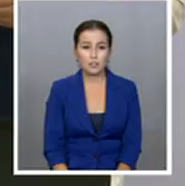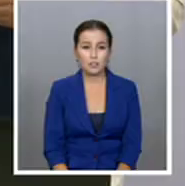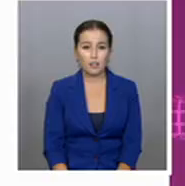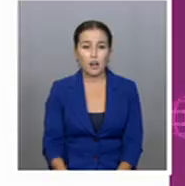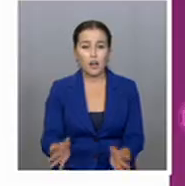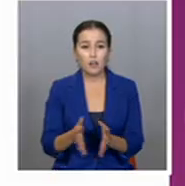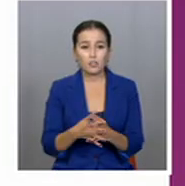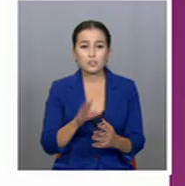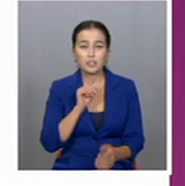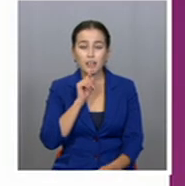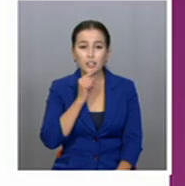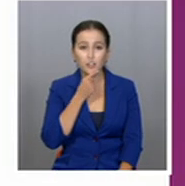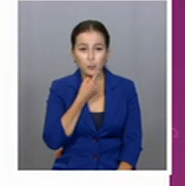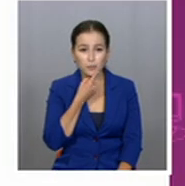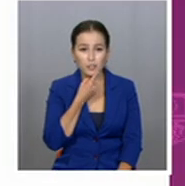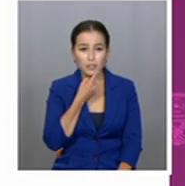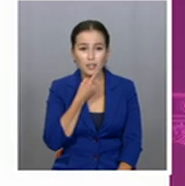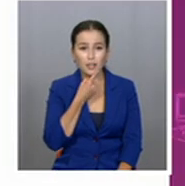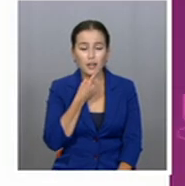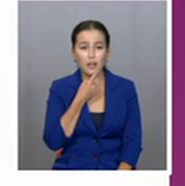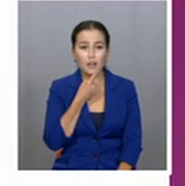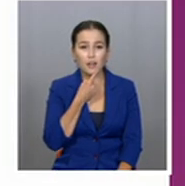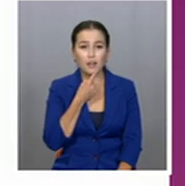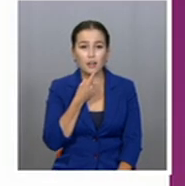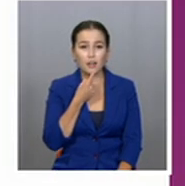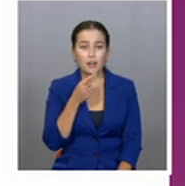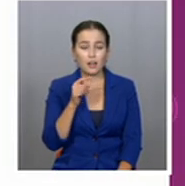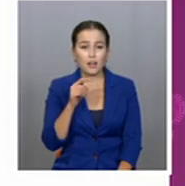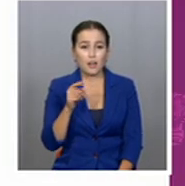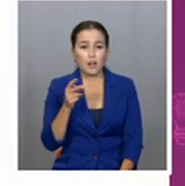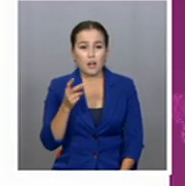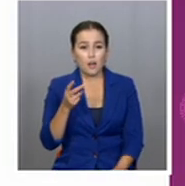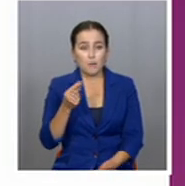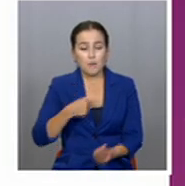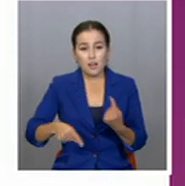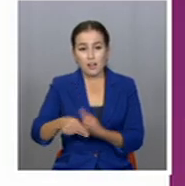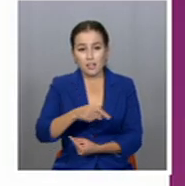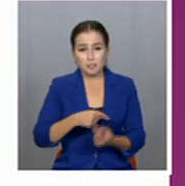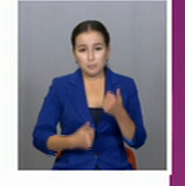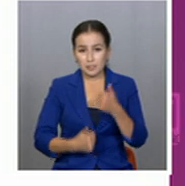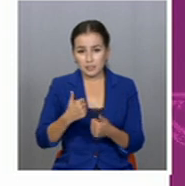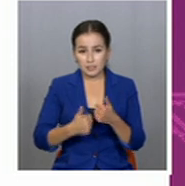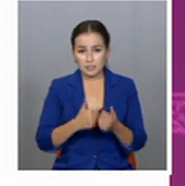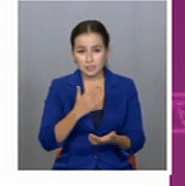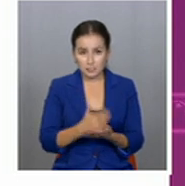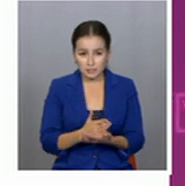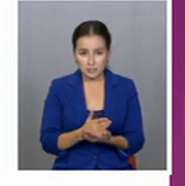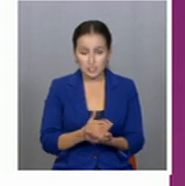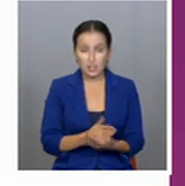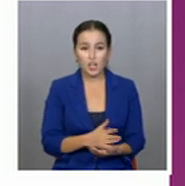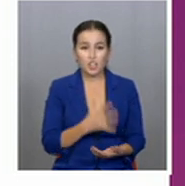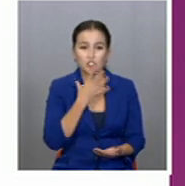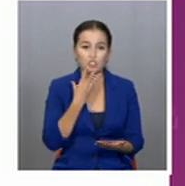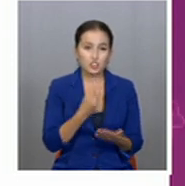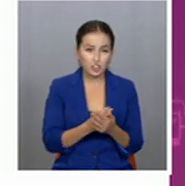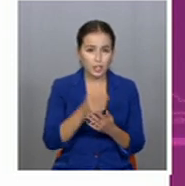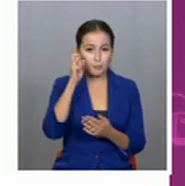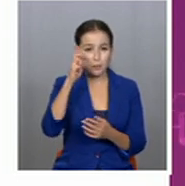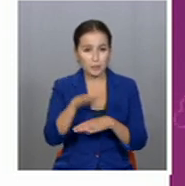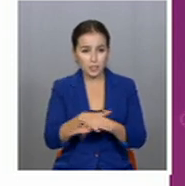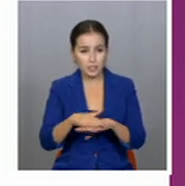Аралас экономика белгілері нарықтық бәсекелестік, жеке және мемлекеттік